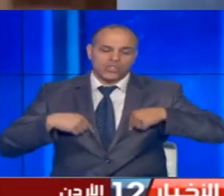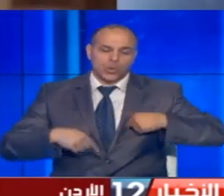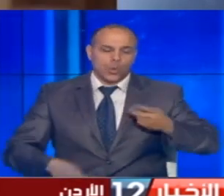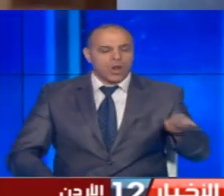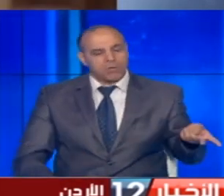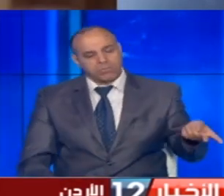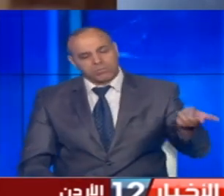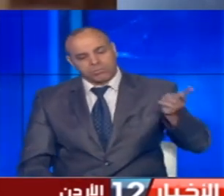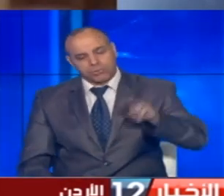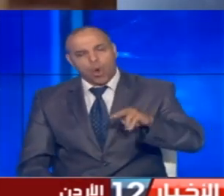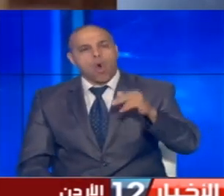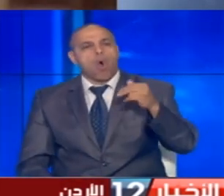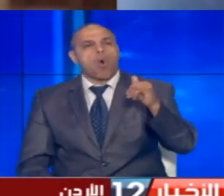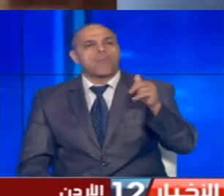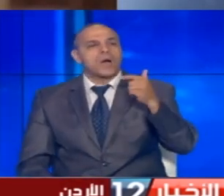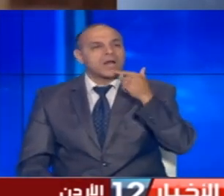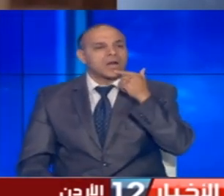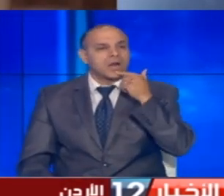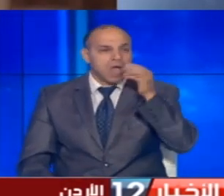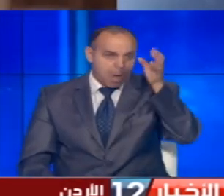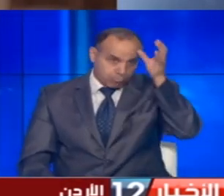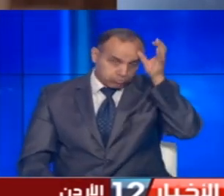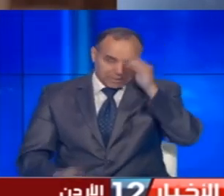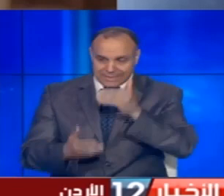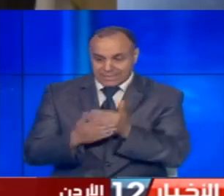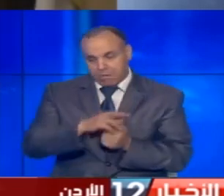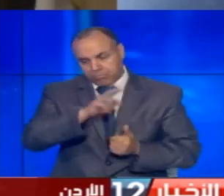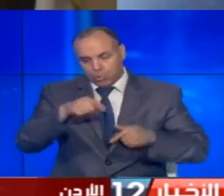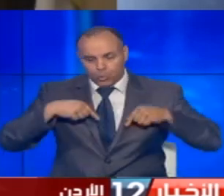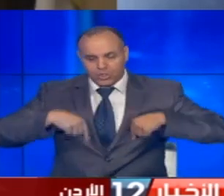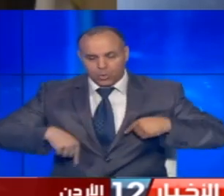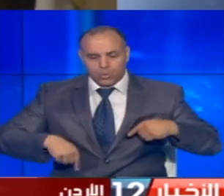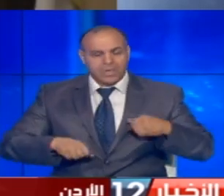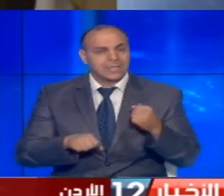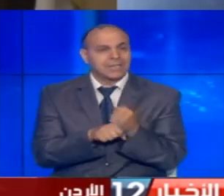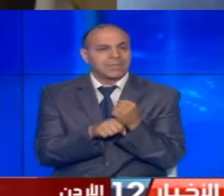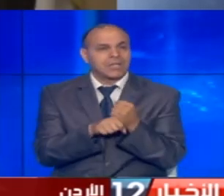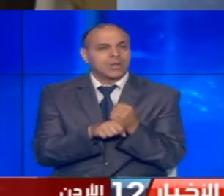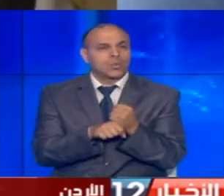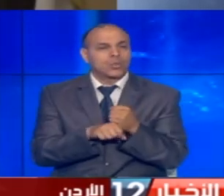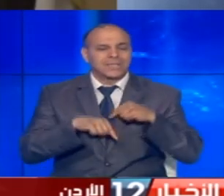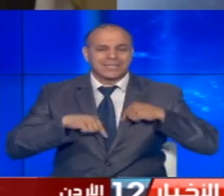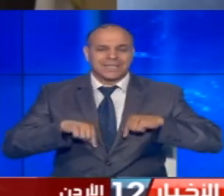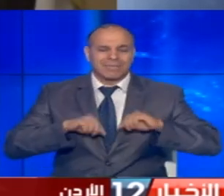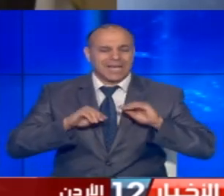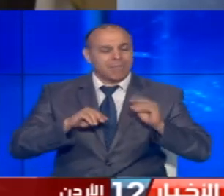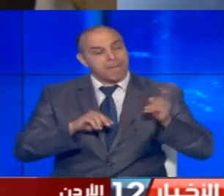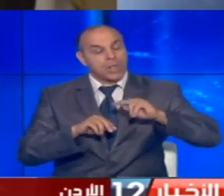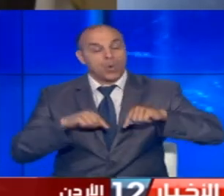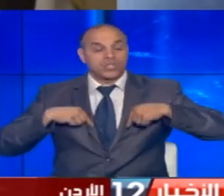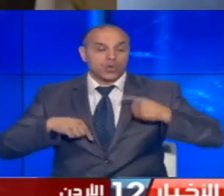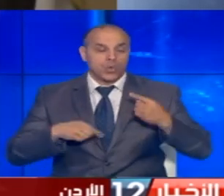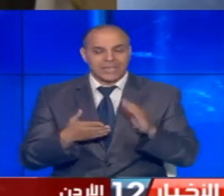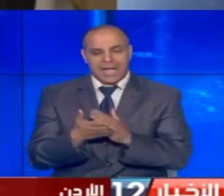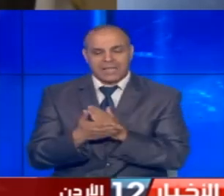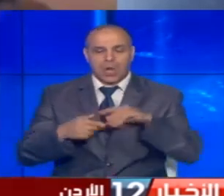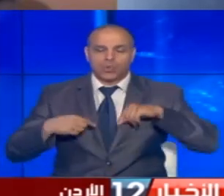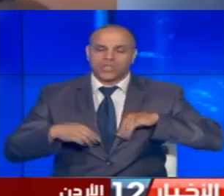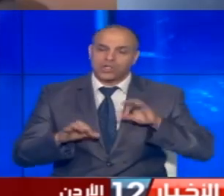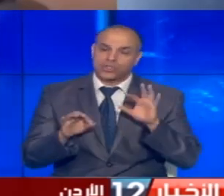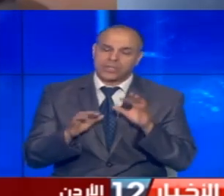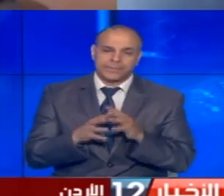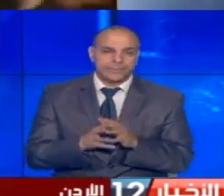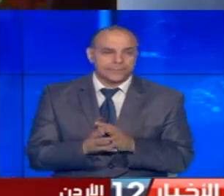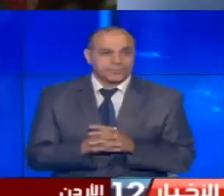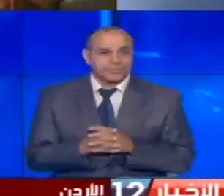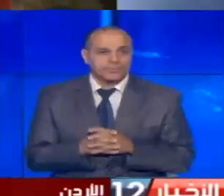الثاني عمر الزار الخبير الاقتصادي والذي يشغل منصب وزير التربية والتعليم بتشكيل حكومة